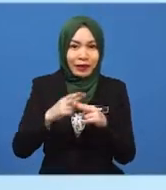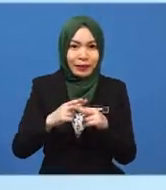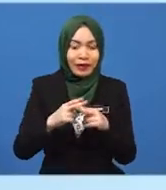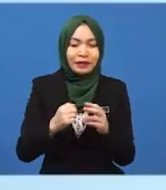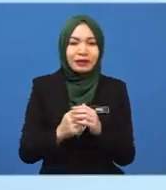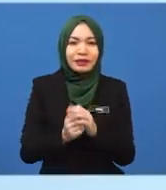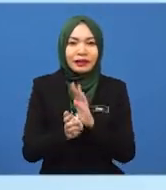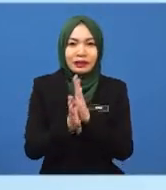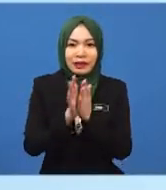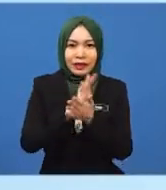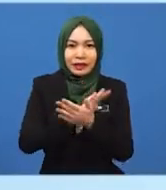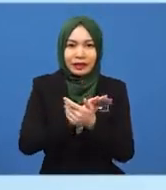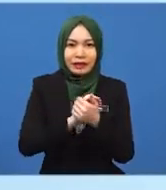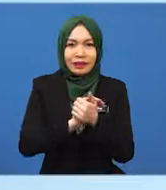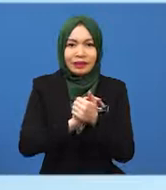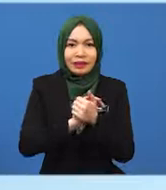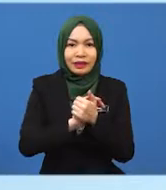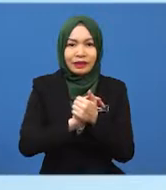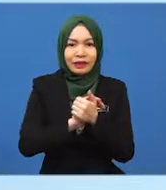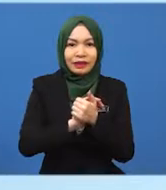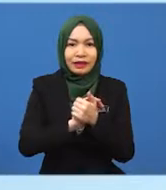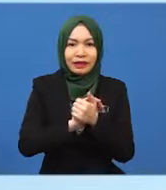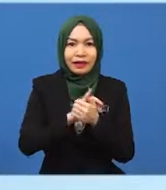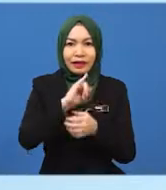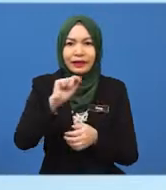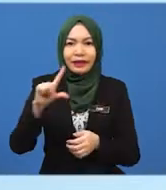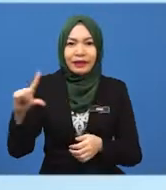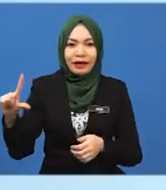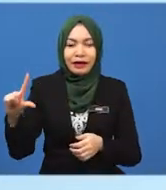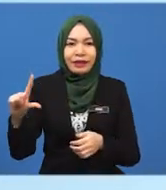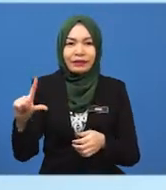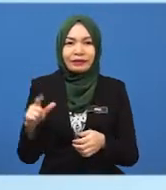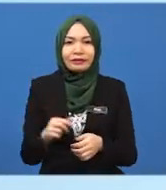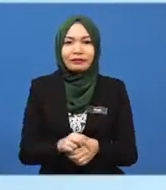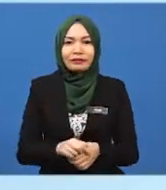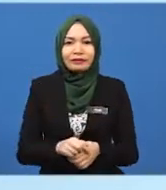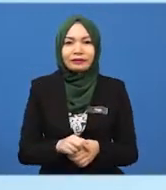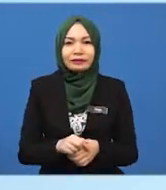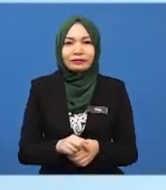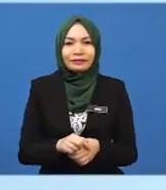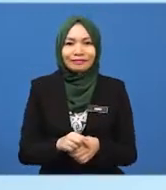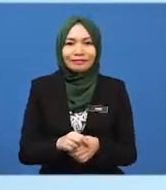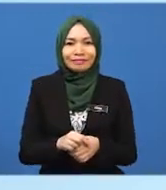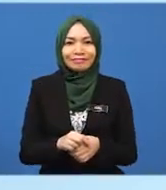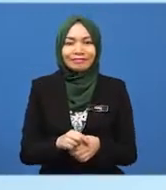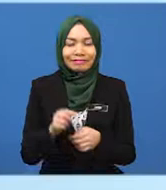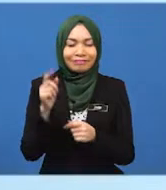Maka, ialah merupakan kata pemberi yang tepat. Syabas.